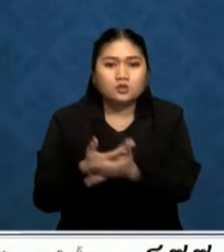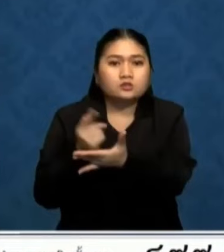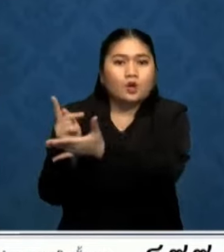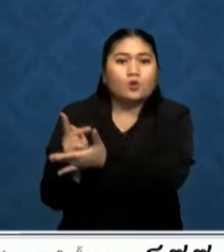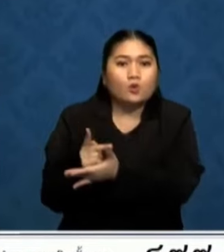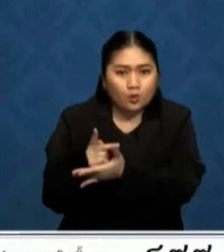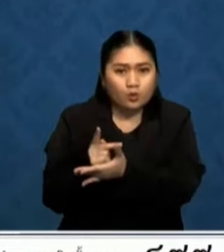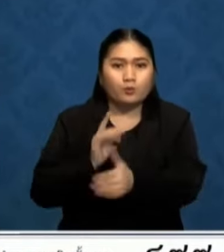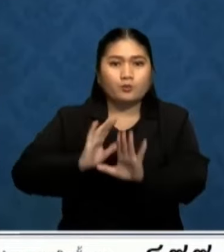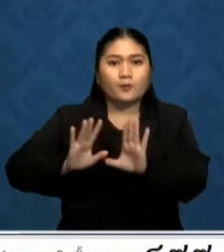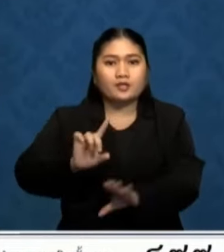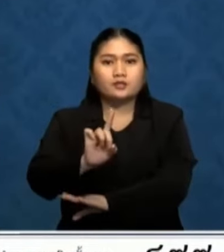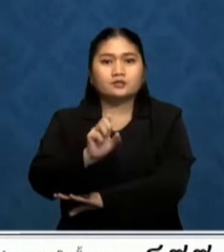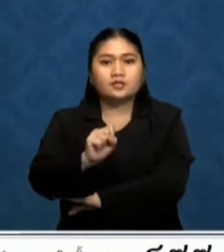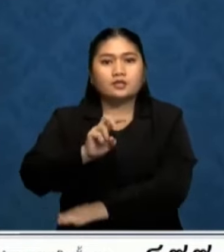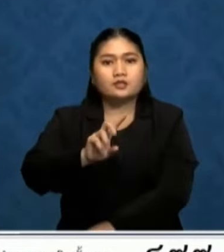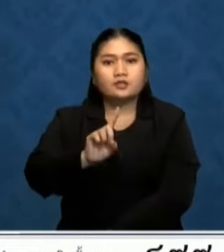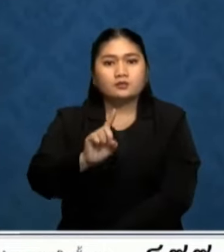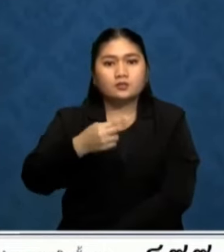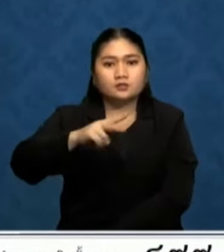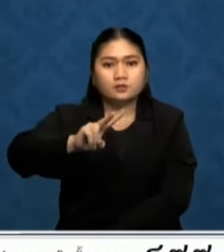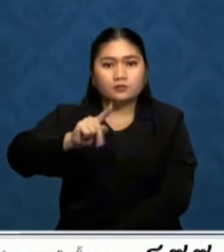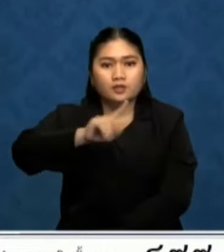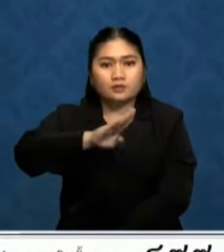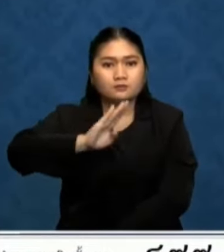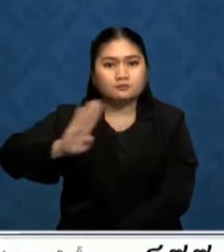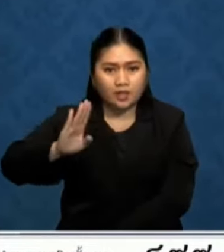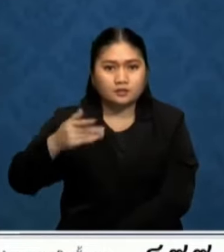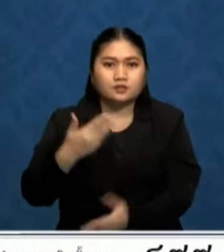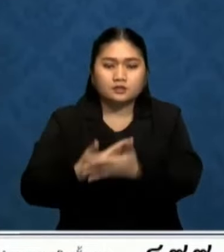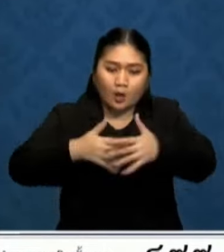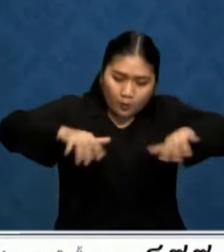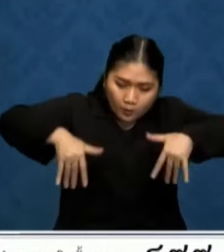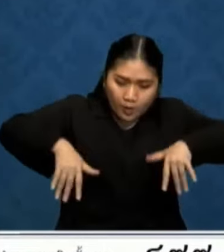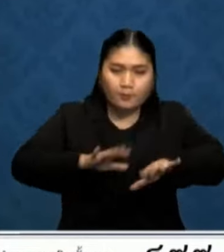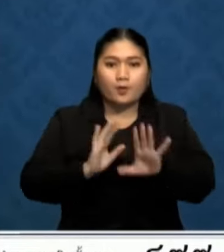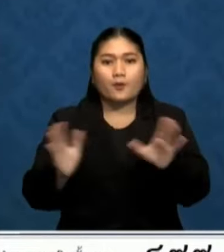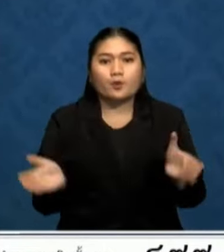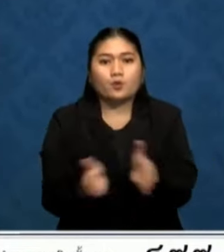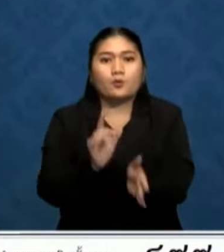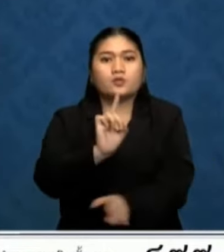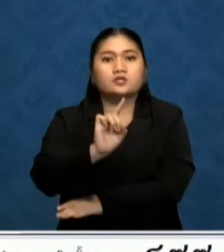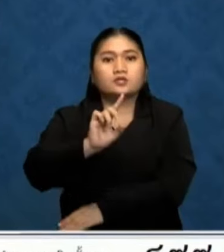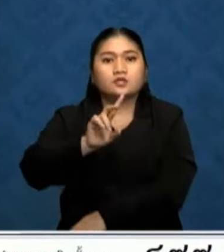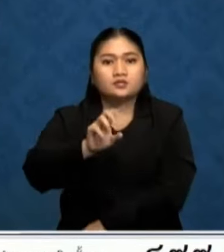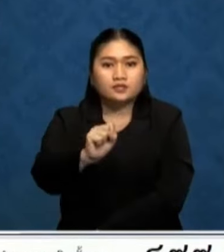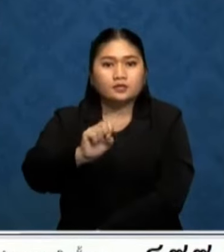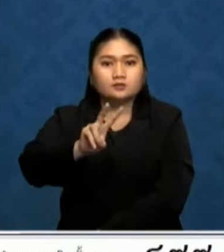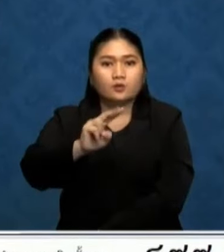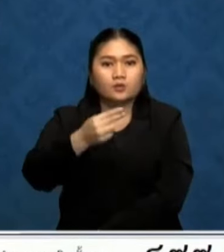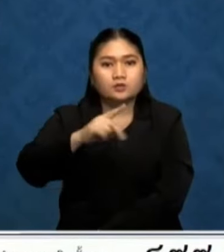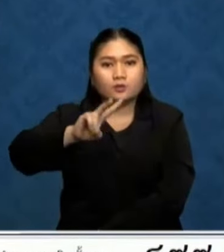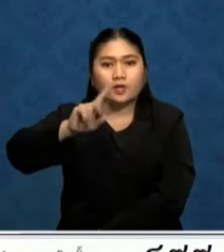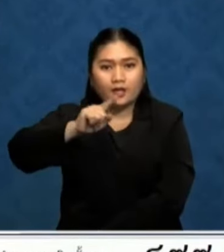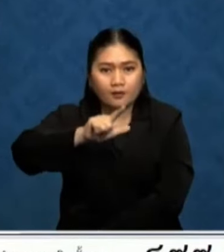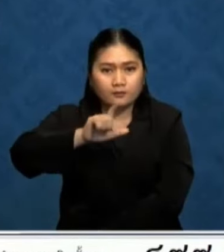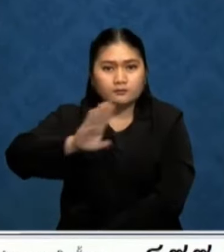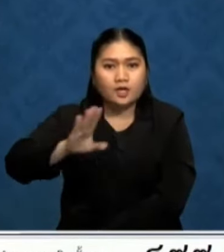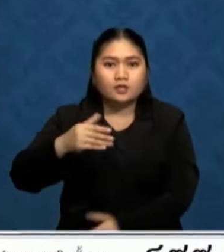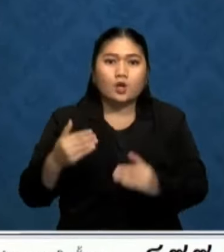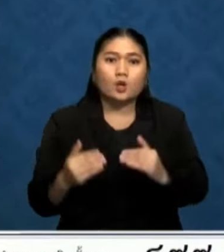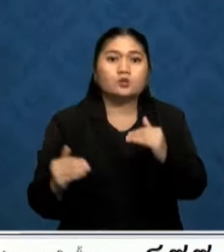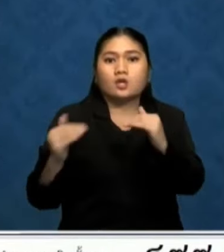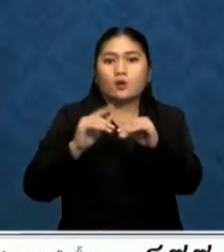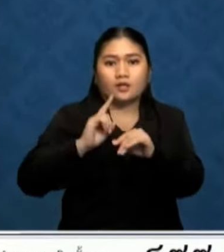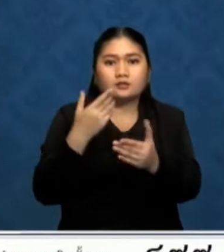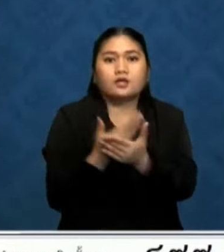มาณจำนวน 1,12,000 ล้านบาทรวมเป็รายรทั้งสิ้น 1,22,000้านบาทเท่ากัวงเงินงบประมาณราย